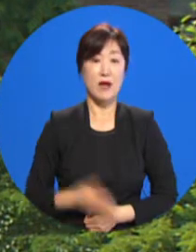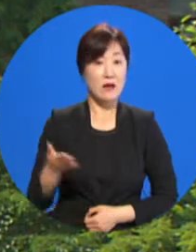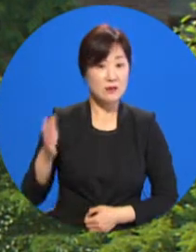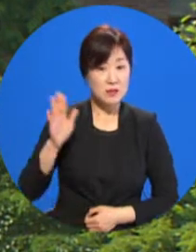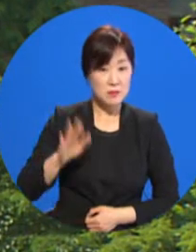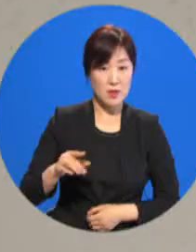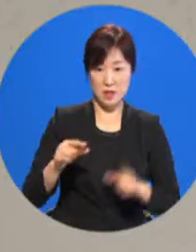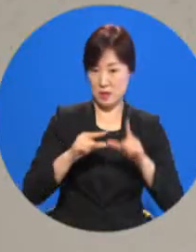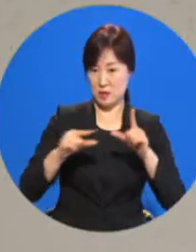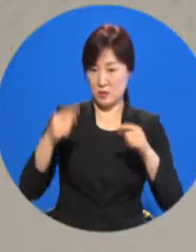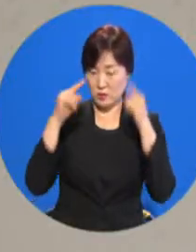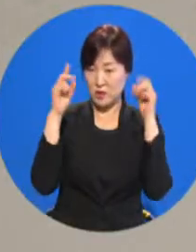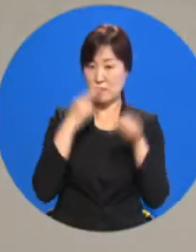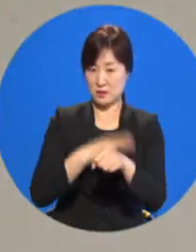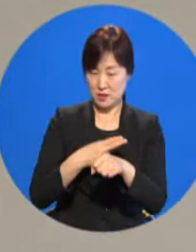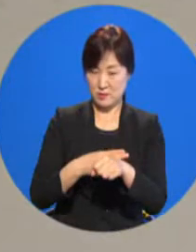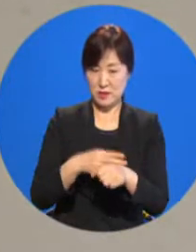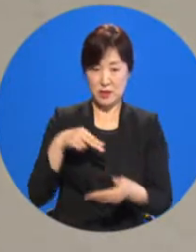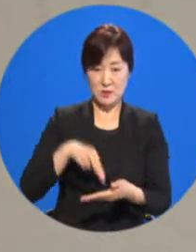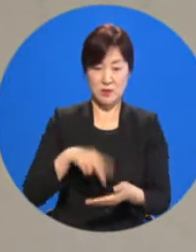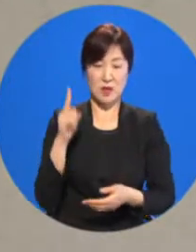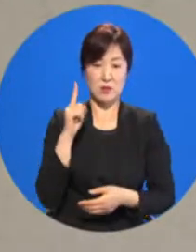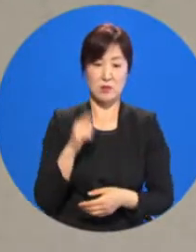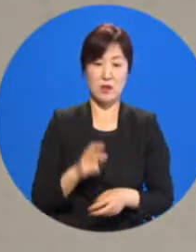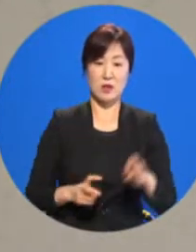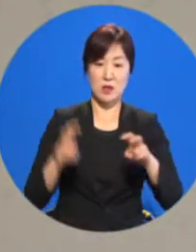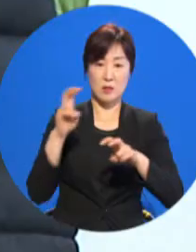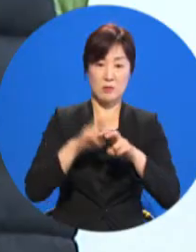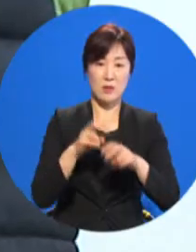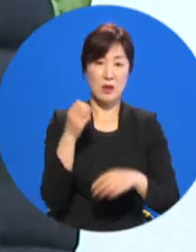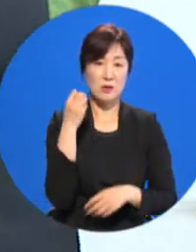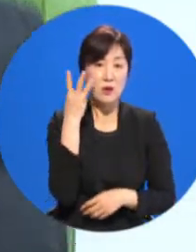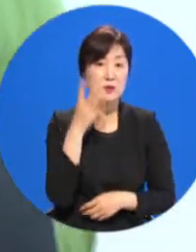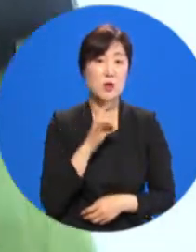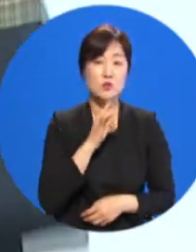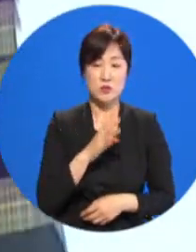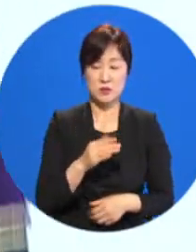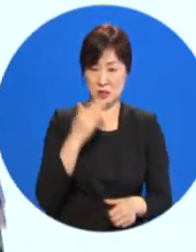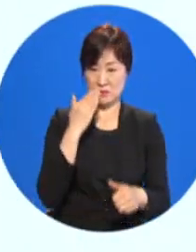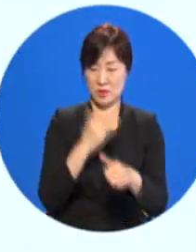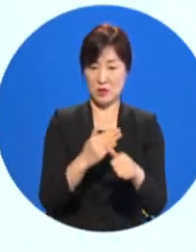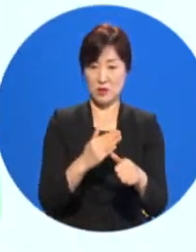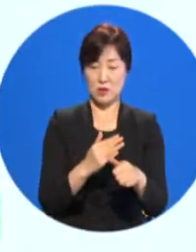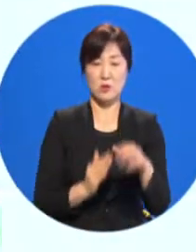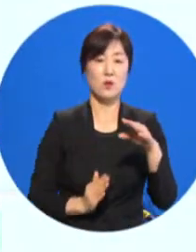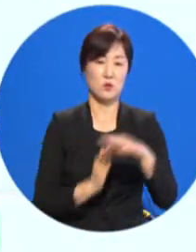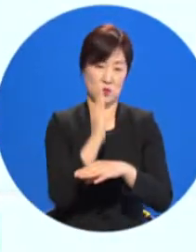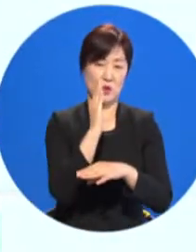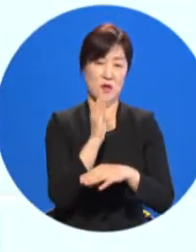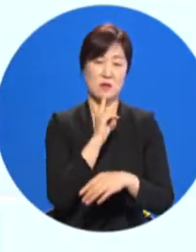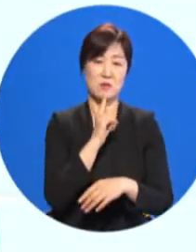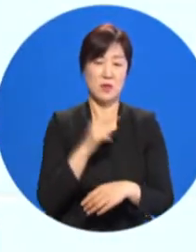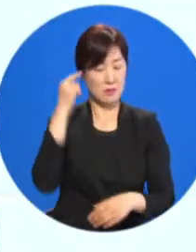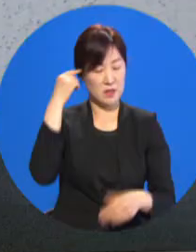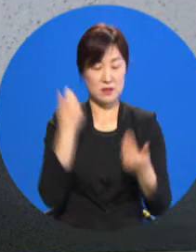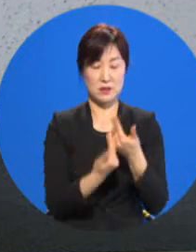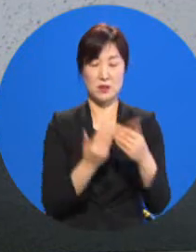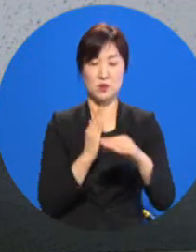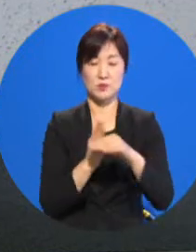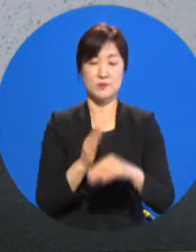다른 일부 교수들은 취임한 지 넉 달밖에 안 된 총장을 직위 해제하려는 건 지나친 처사라며 반발하고